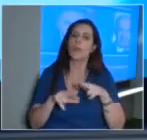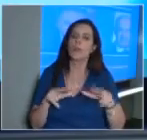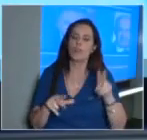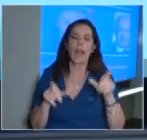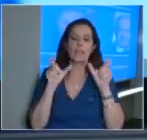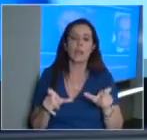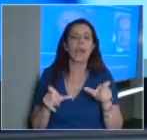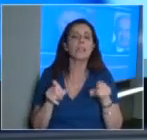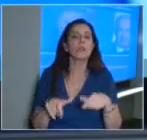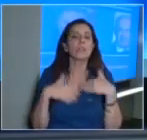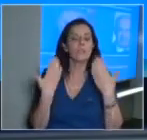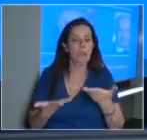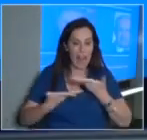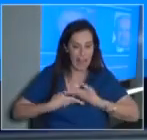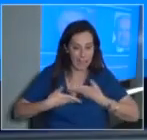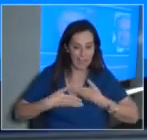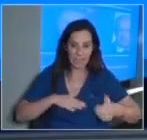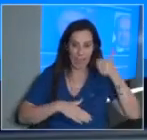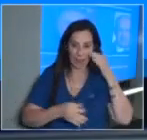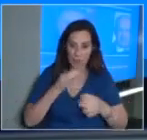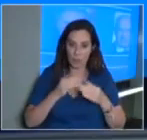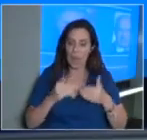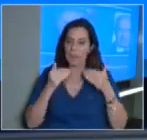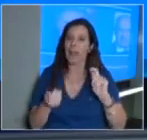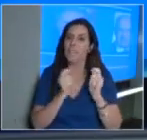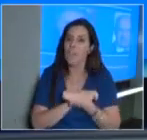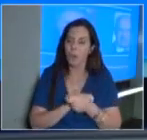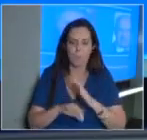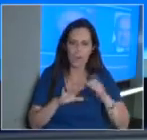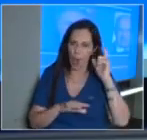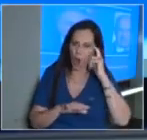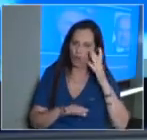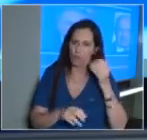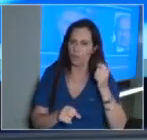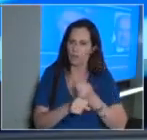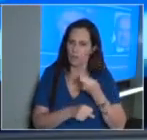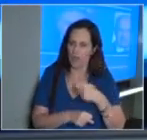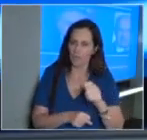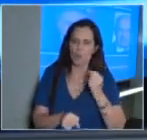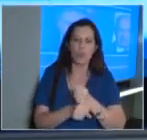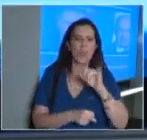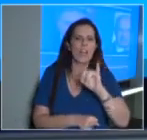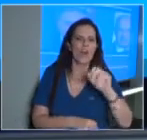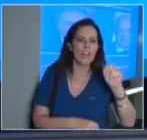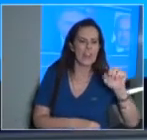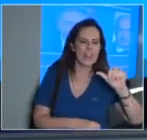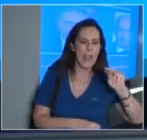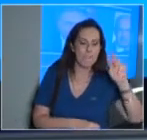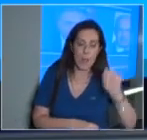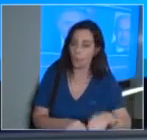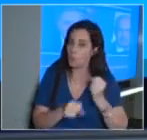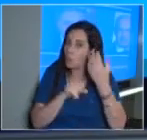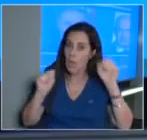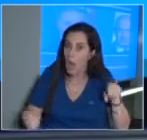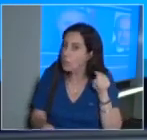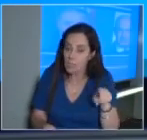שתהיה חסינות. החסינות הזאת תאפשר לי, כשר משפטים, לקדם את הרפורמות האלה בלי לחשוש מתפירת תיקים, כמו שעשו ליעקב נאמן, כמו שעשו לרובי ריבלין,